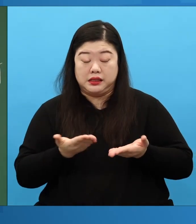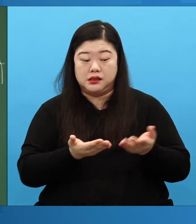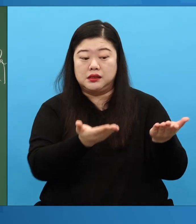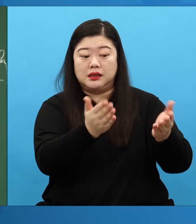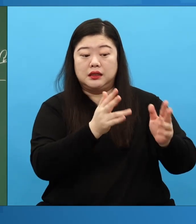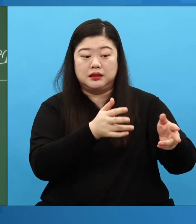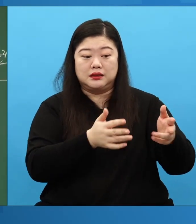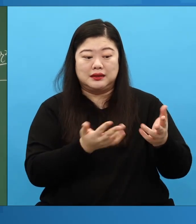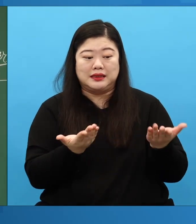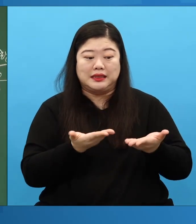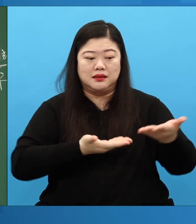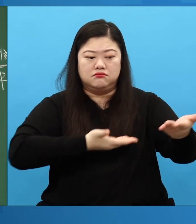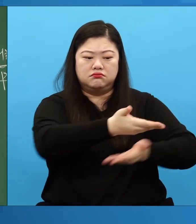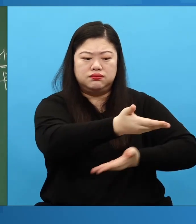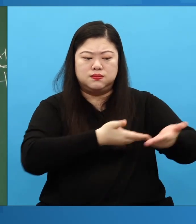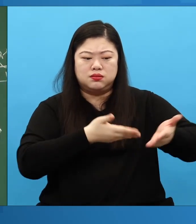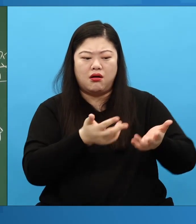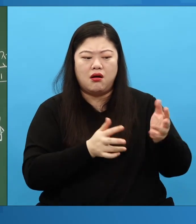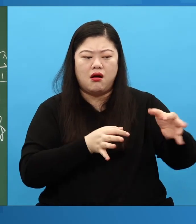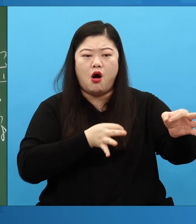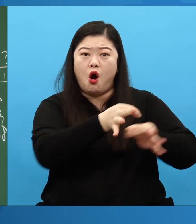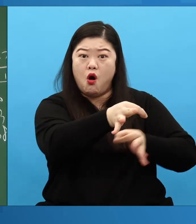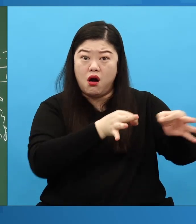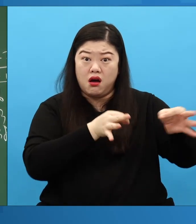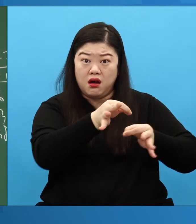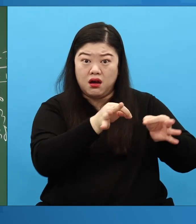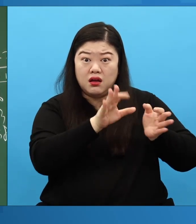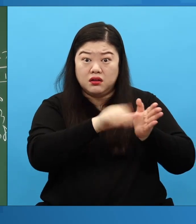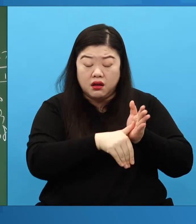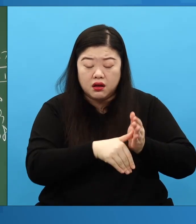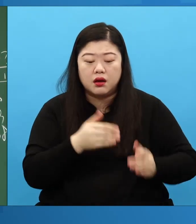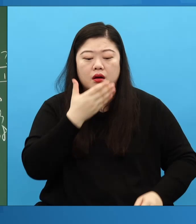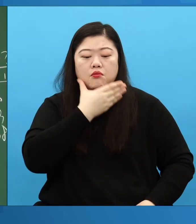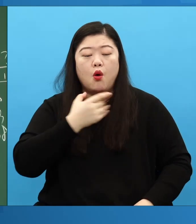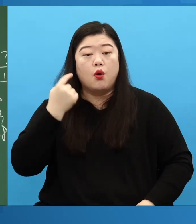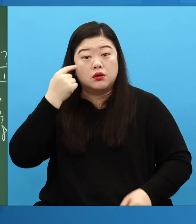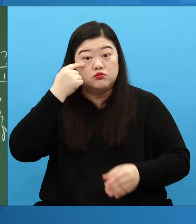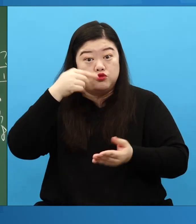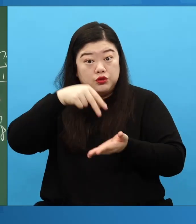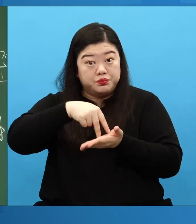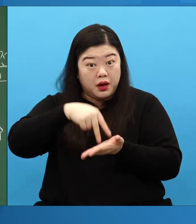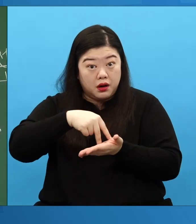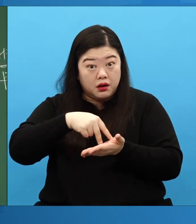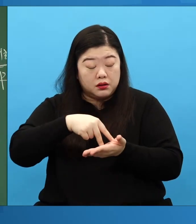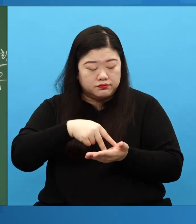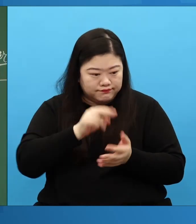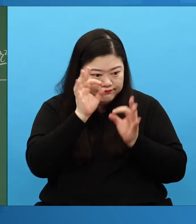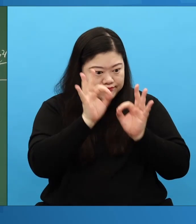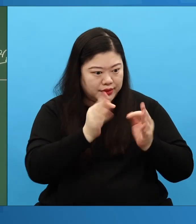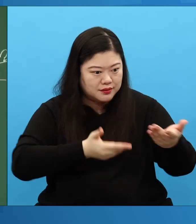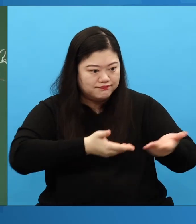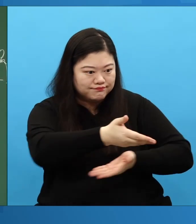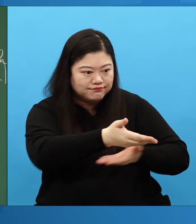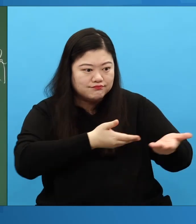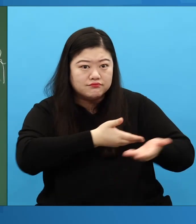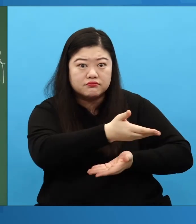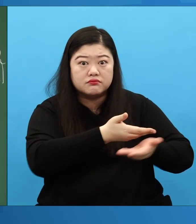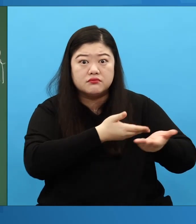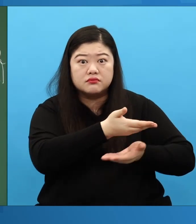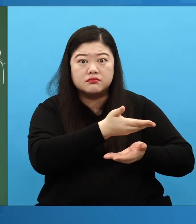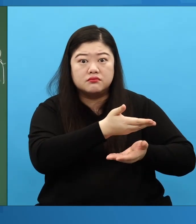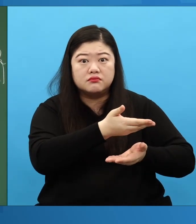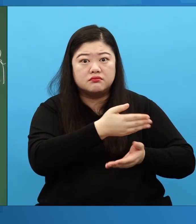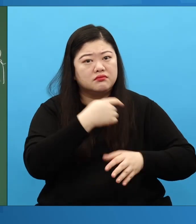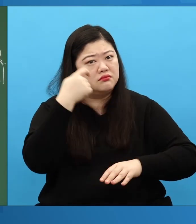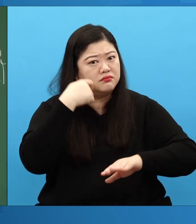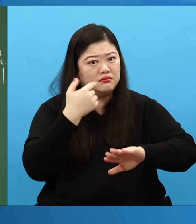보았다. 완전히 고객이 되죠. Then your, let's say your prospective clients, business clients see this inside of you, they'll be your lifetime